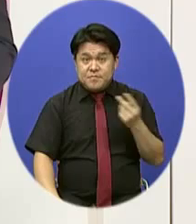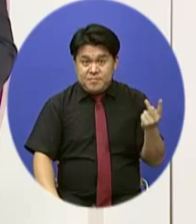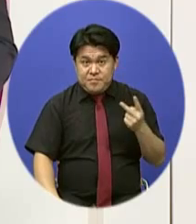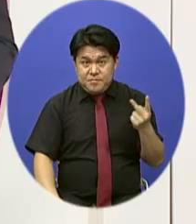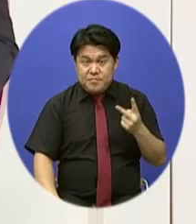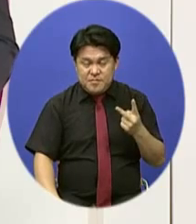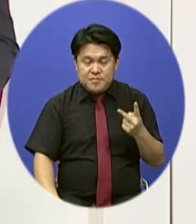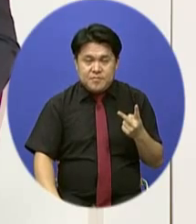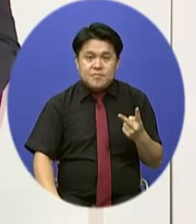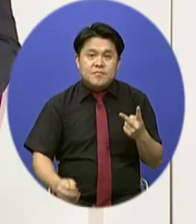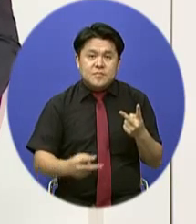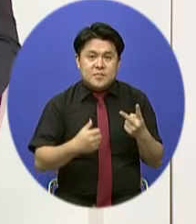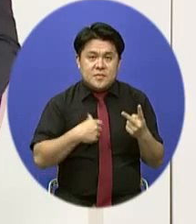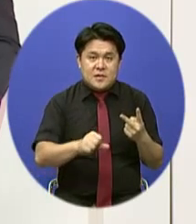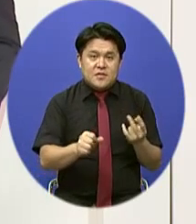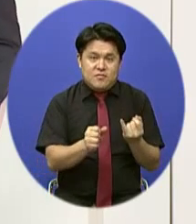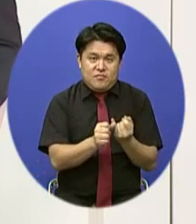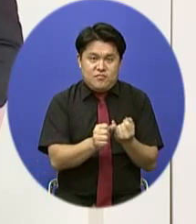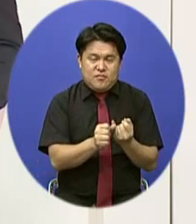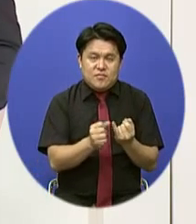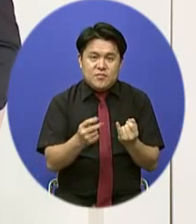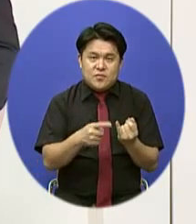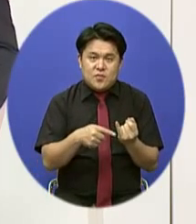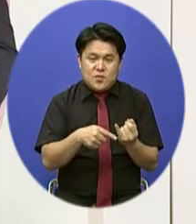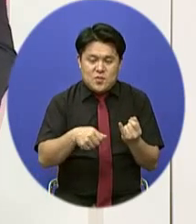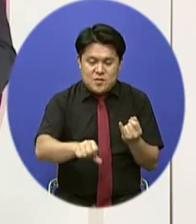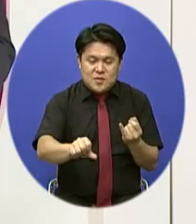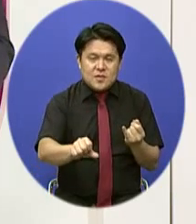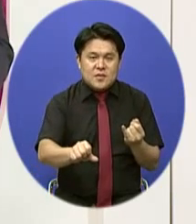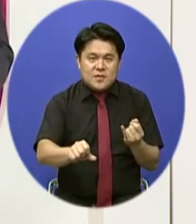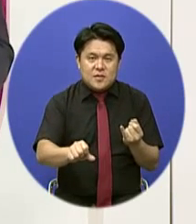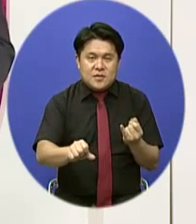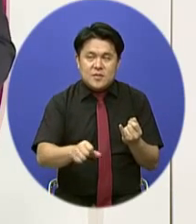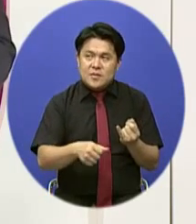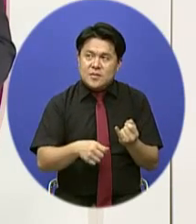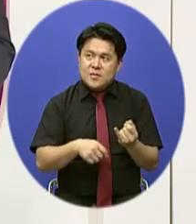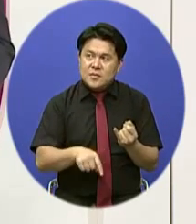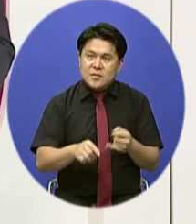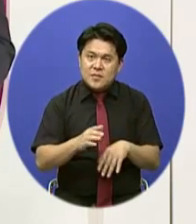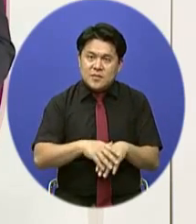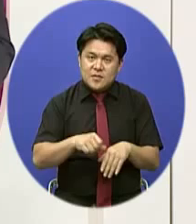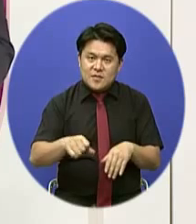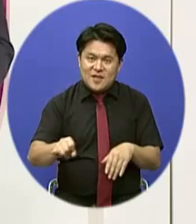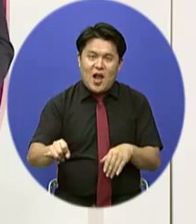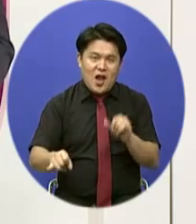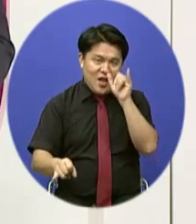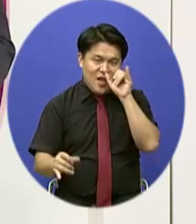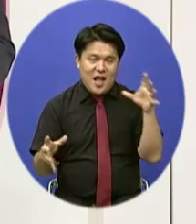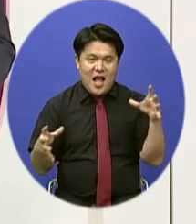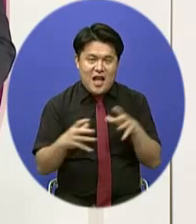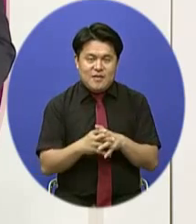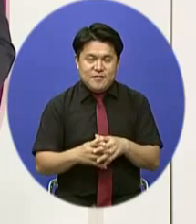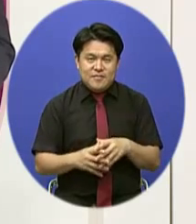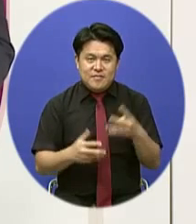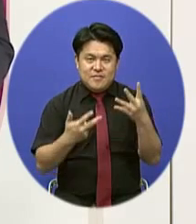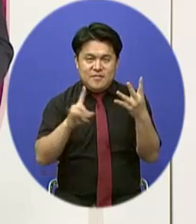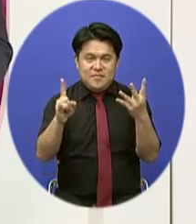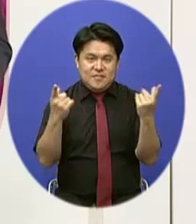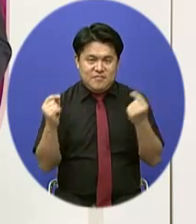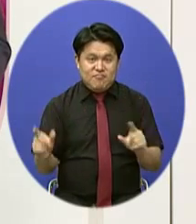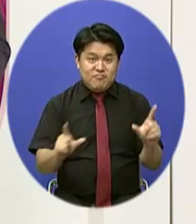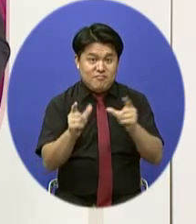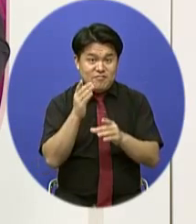네. 거기 아들 부부. 네. 아들 부부하고 밑에 이제 손자 손녀. 같이 이제 4대가